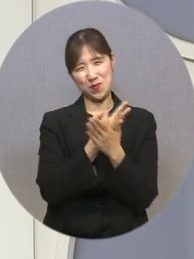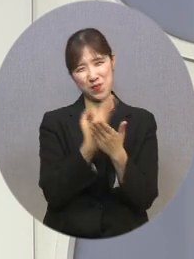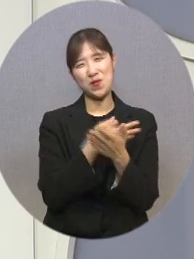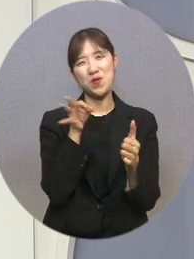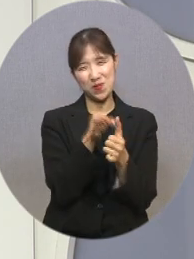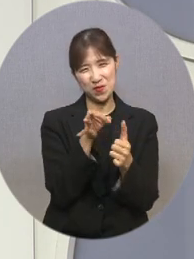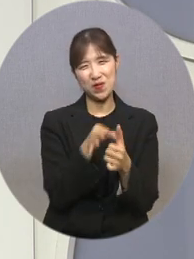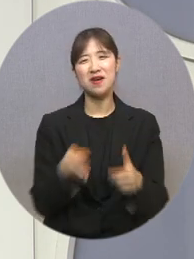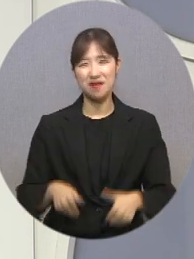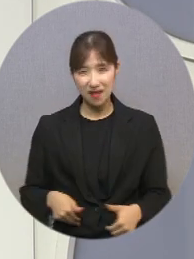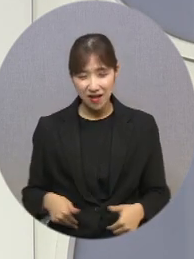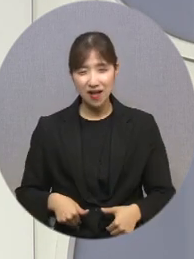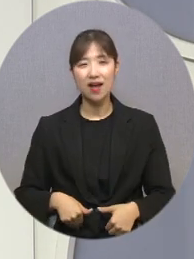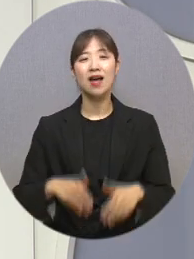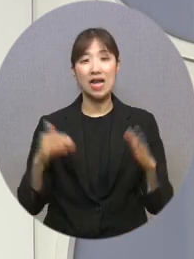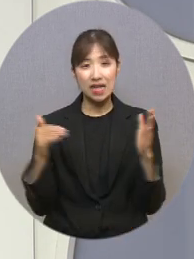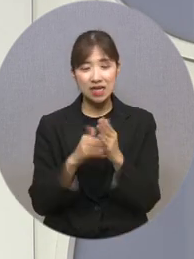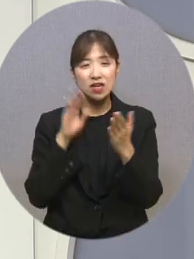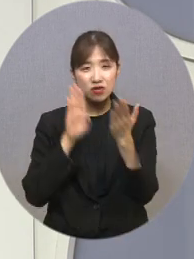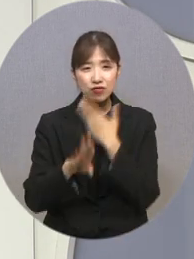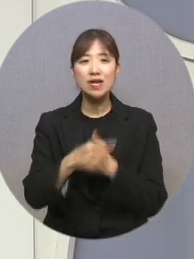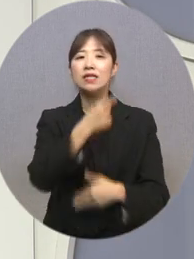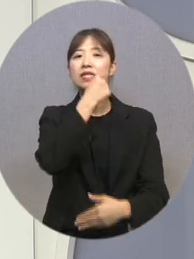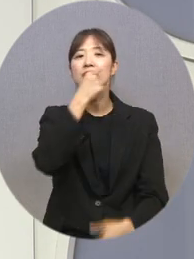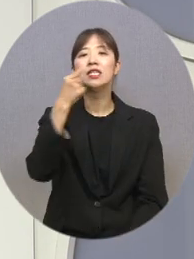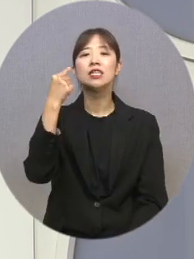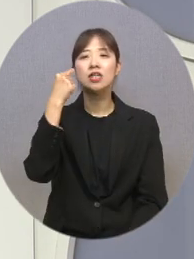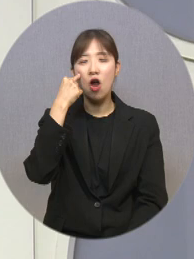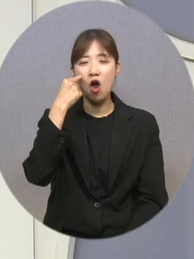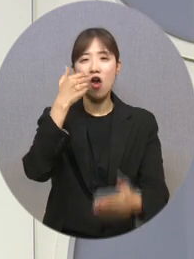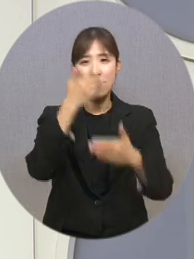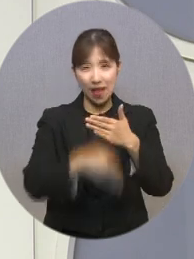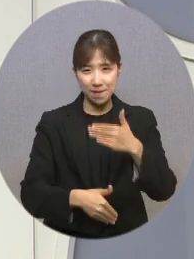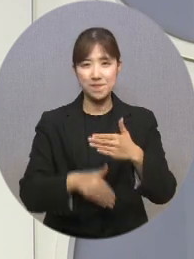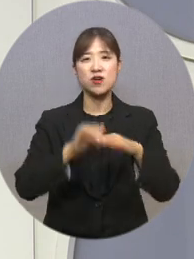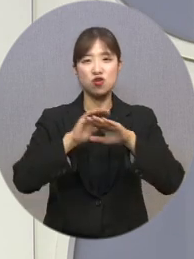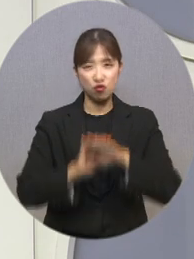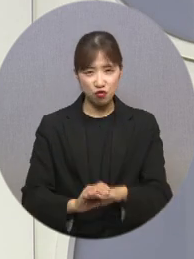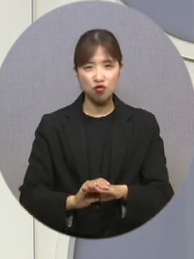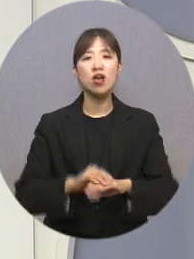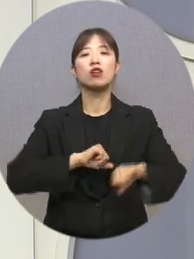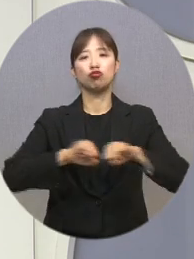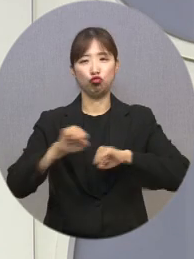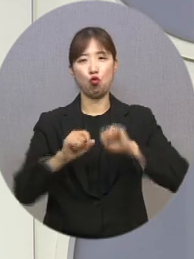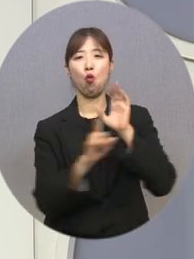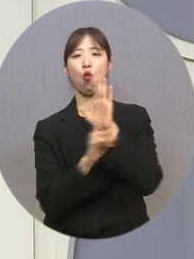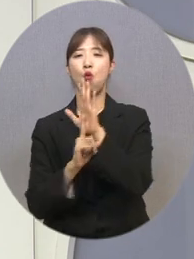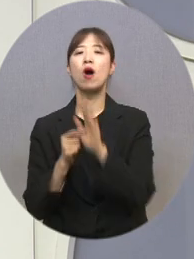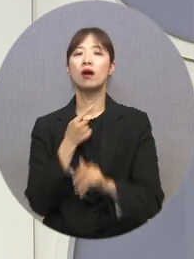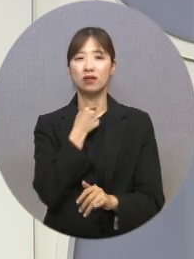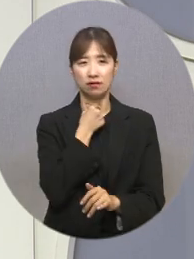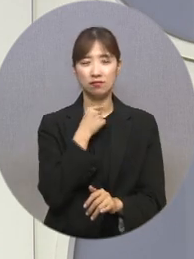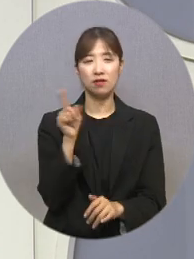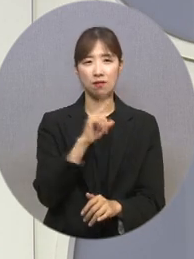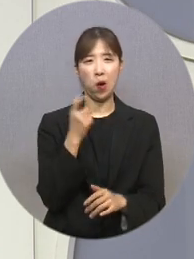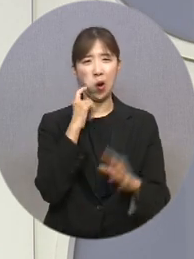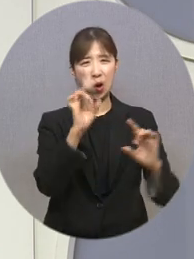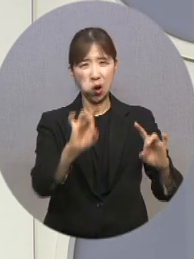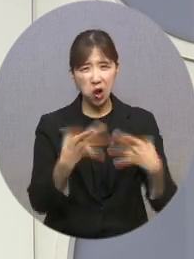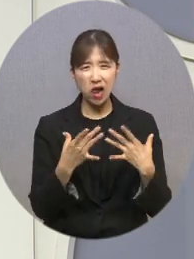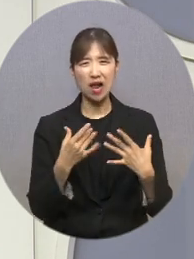그게 된다면 그 증거 남기기 운동을 하고 싶습니다. 아까 말씀드렸지만 기망 증거와 처분 증거를 어떻게 확보해야